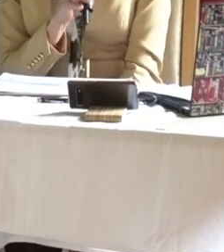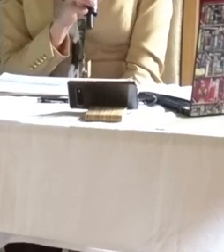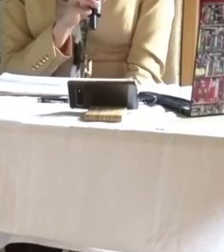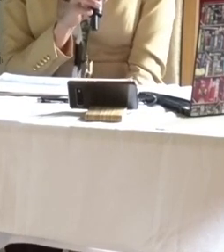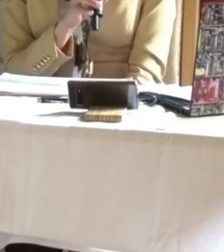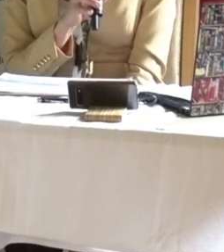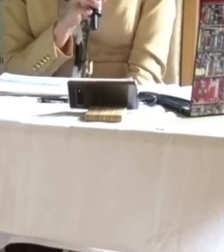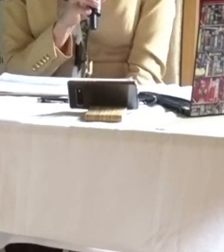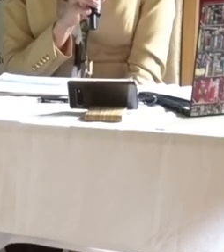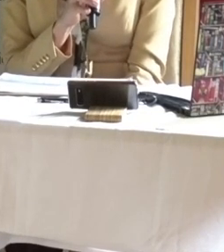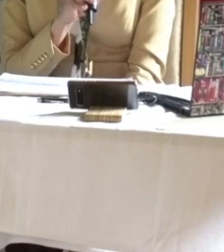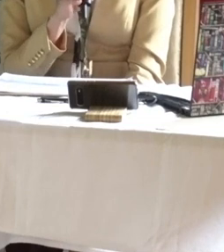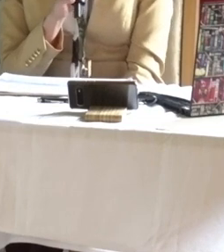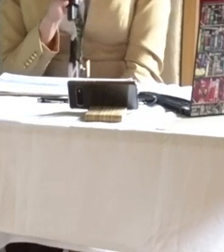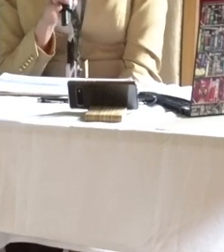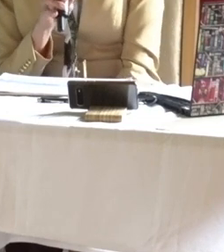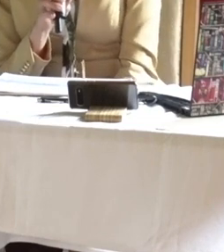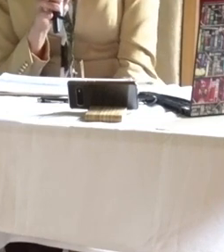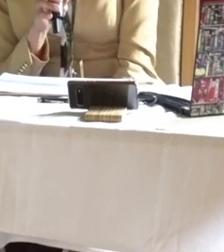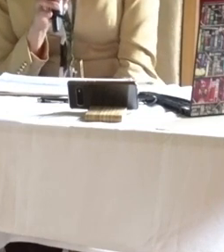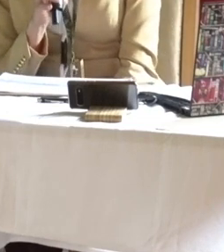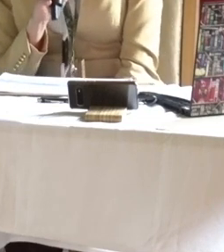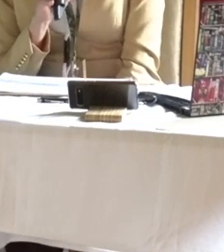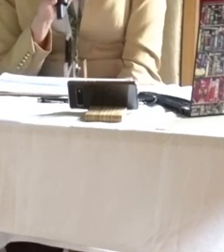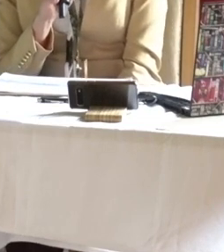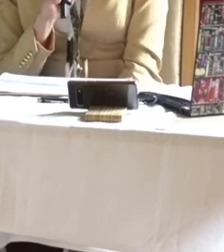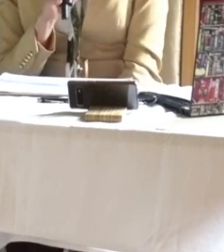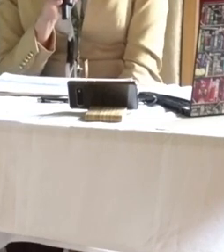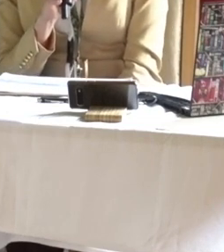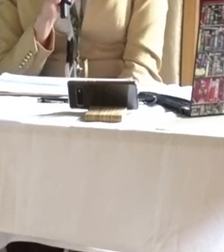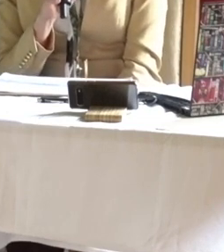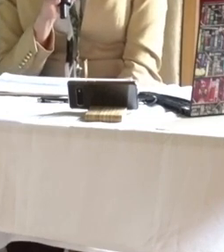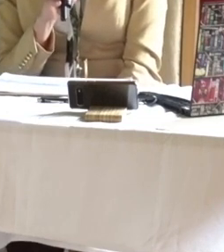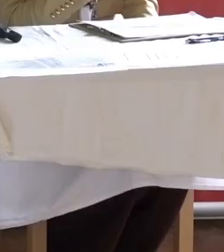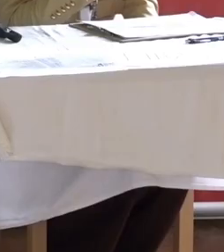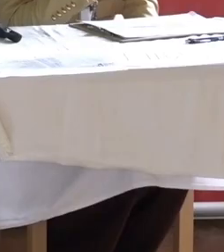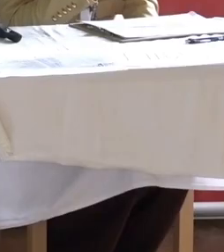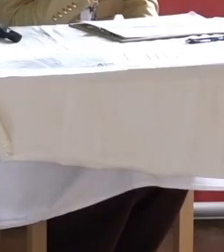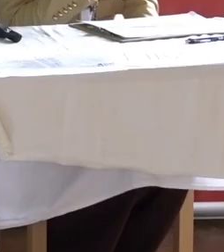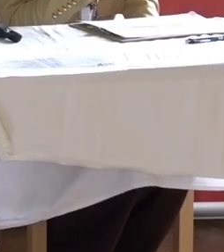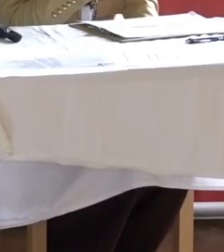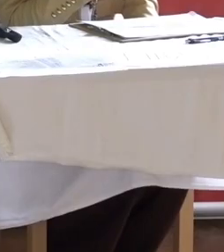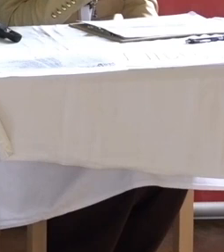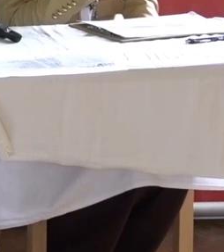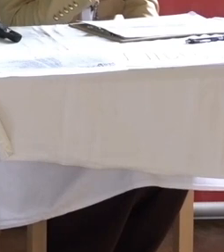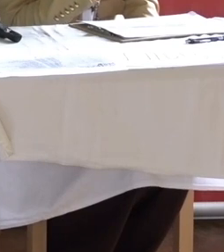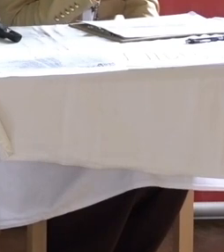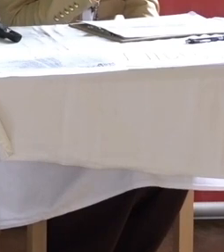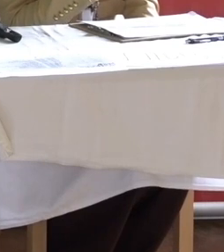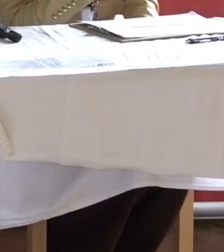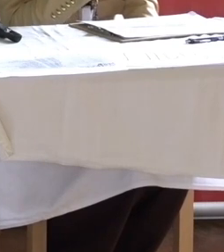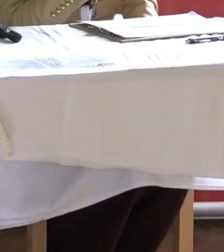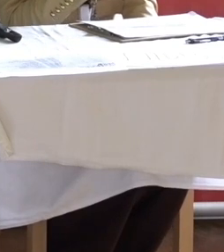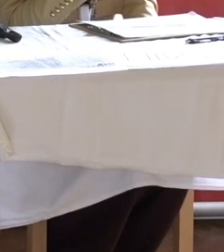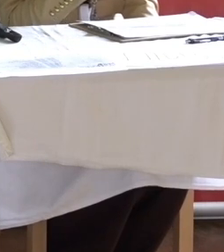odpovědnost jak veřejnoprávních médií, tak i soukromých. Tak se podíváme na to, co tomu brání, aby více takovýchto